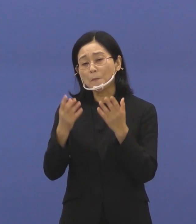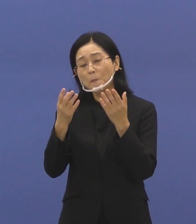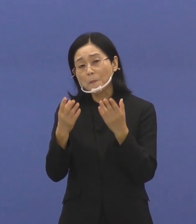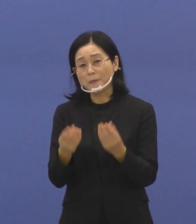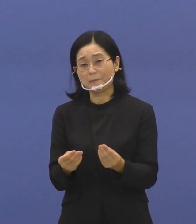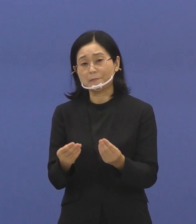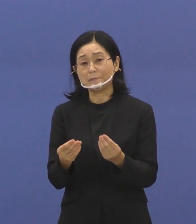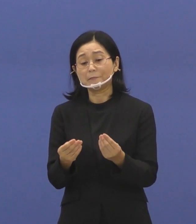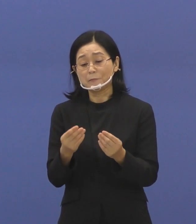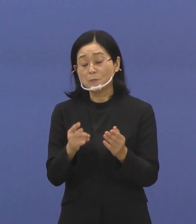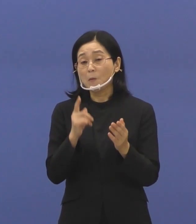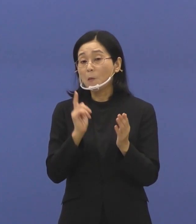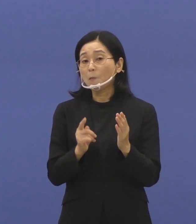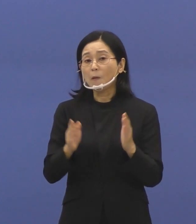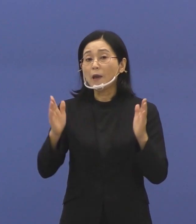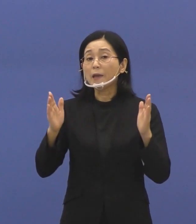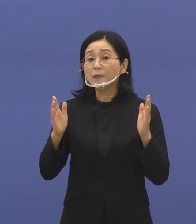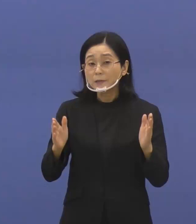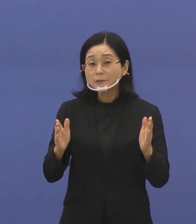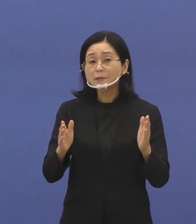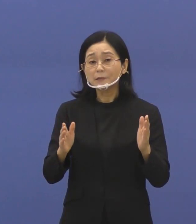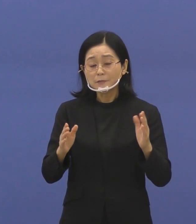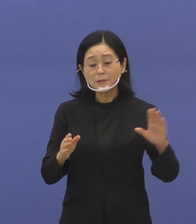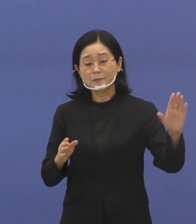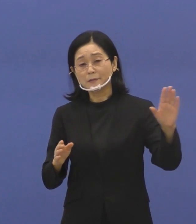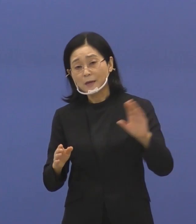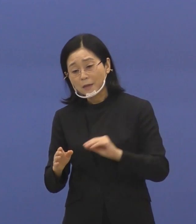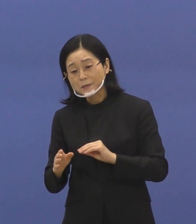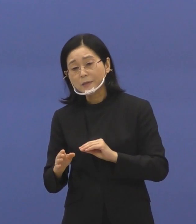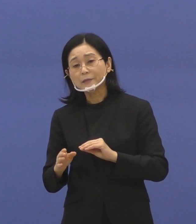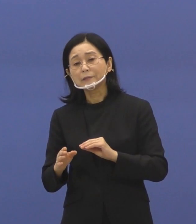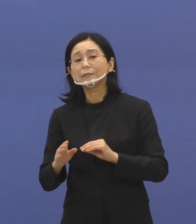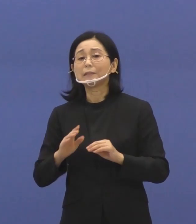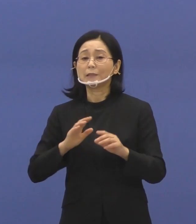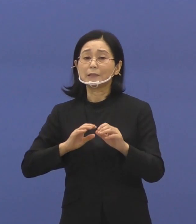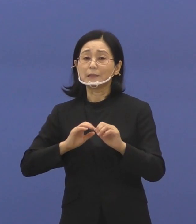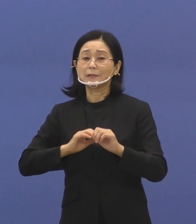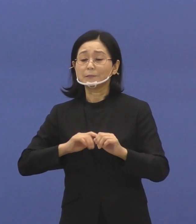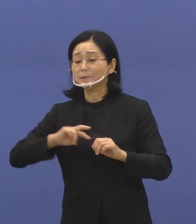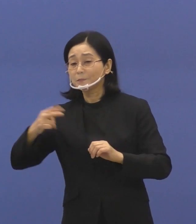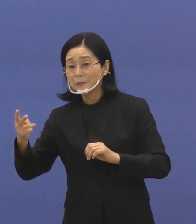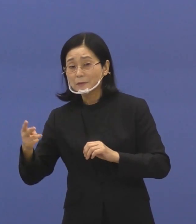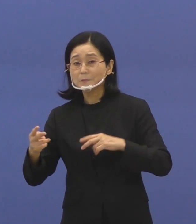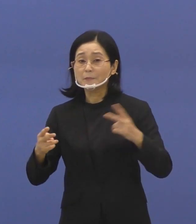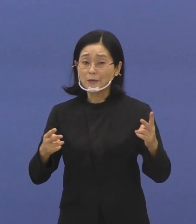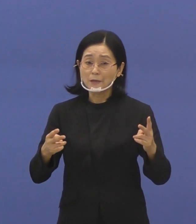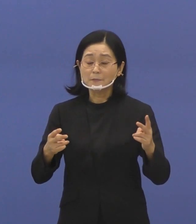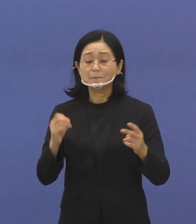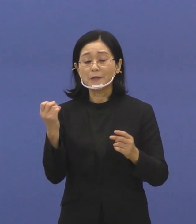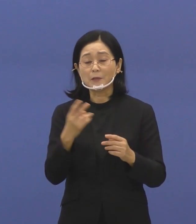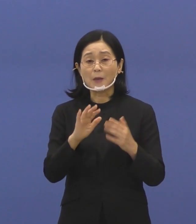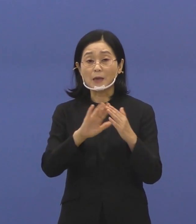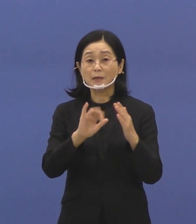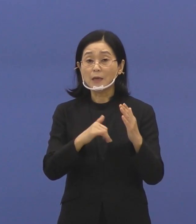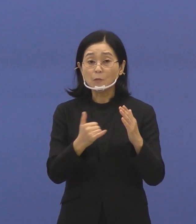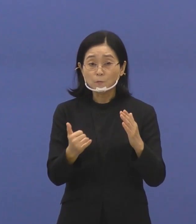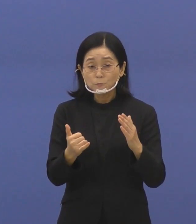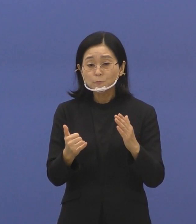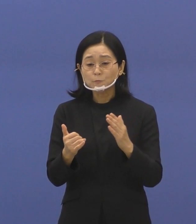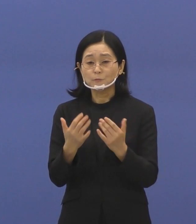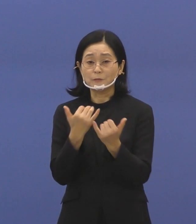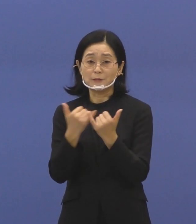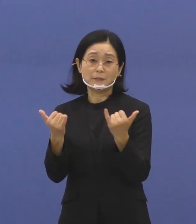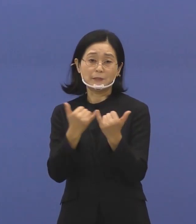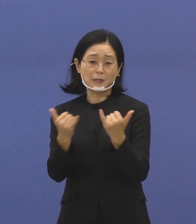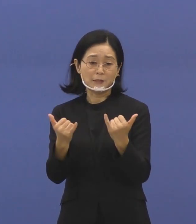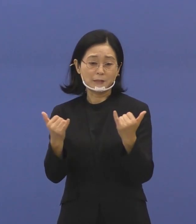帰省などのこの移動による感染や、また家族や親戚が集ま